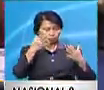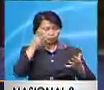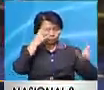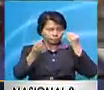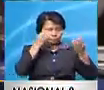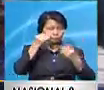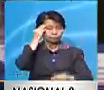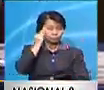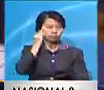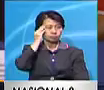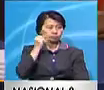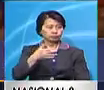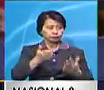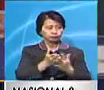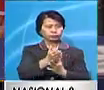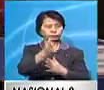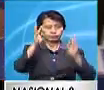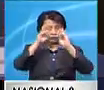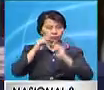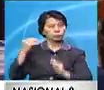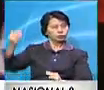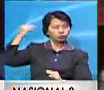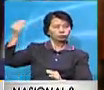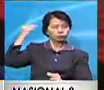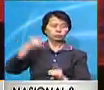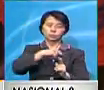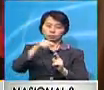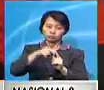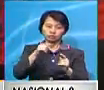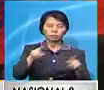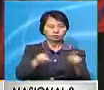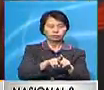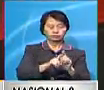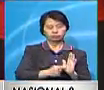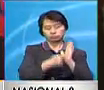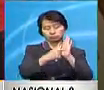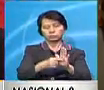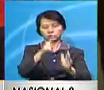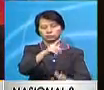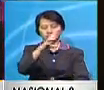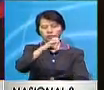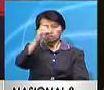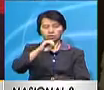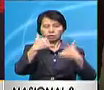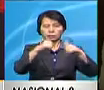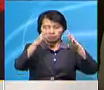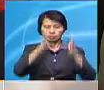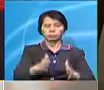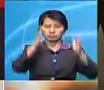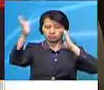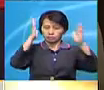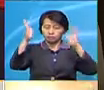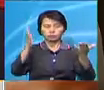menimba pengalaman menerusi musim terdahulu apabila turut menampilkan 100% pemain